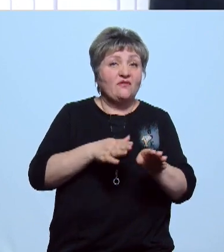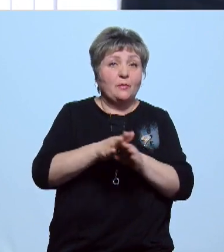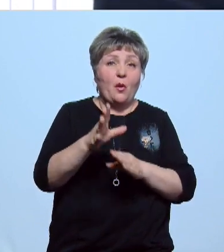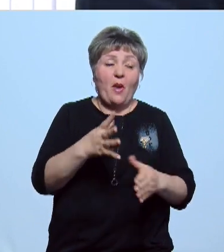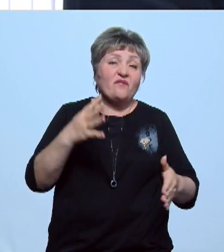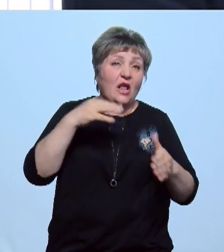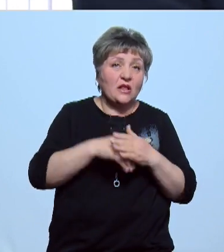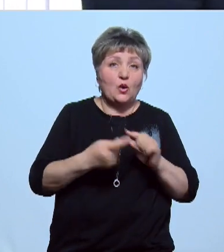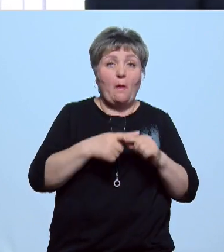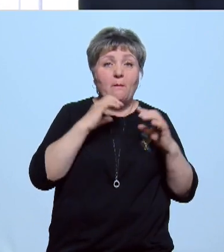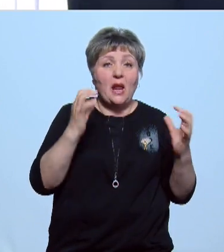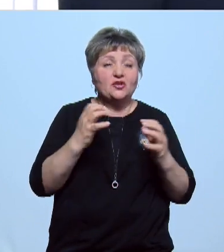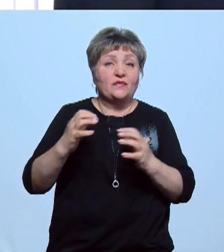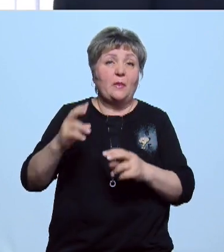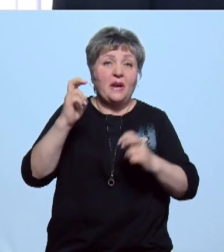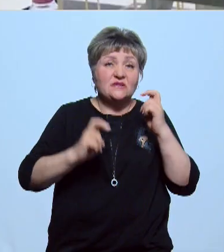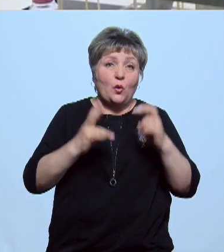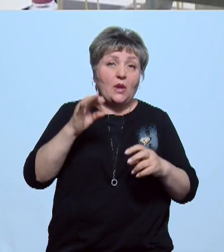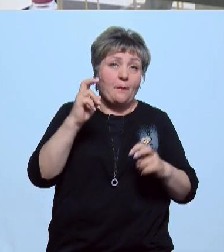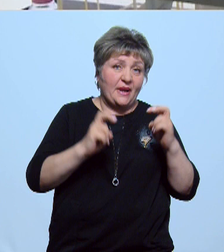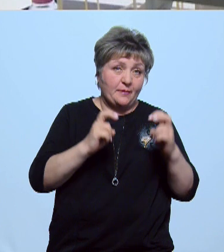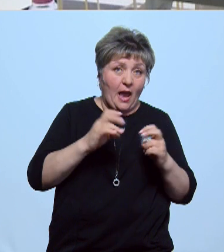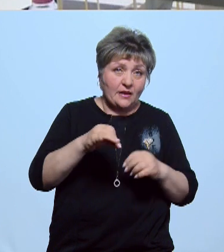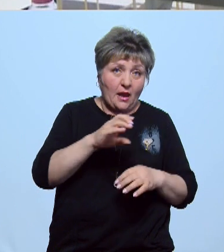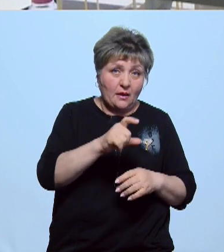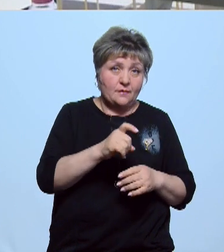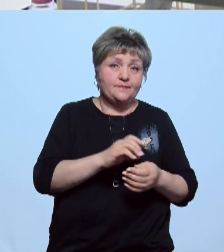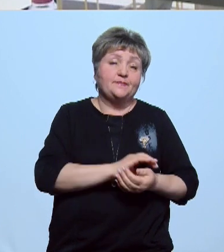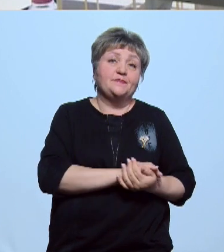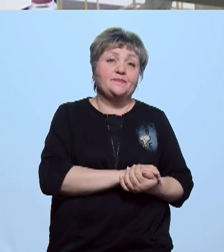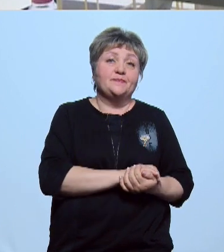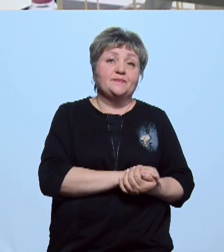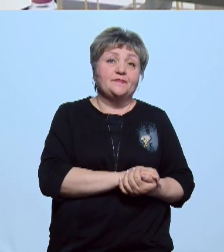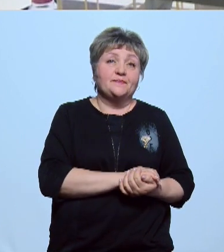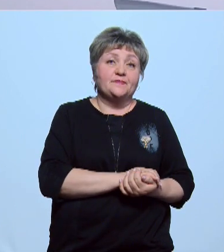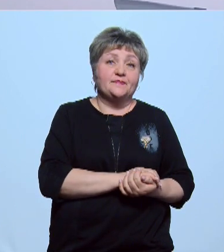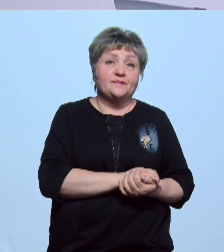внедрению принципов бережливого производства на предприятиях. Дмитрий Вороновнин, Юрий Дроздов. Новости.